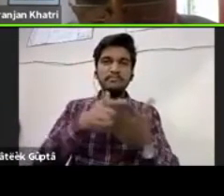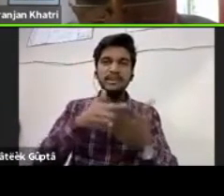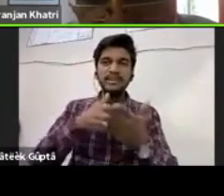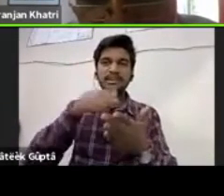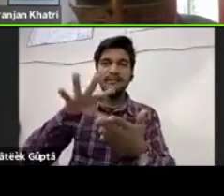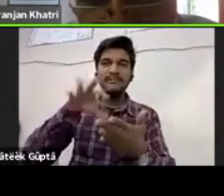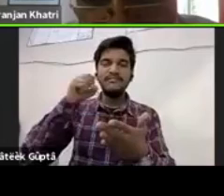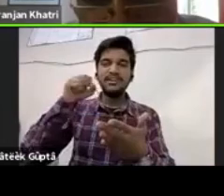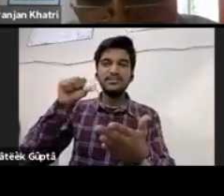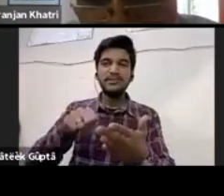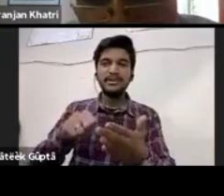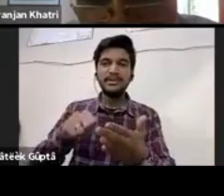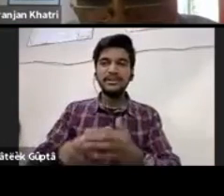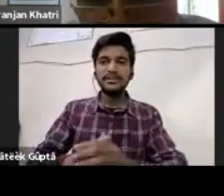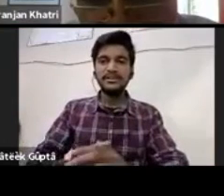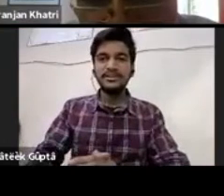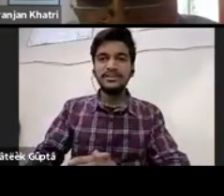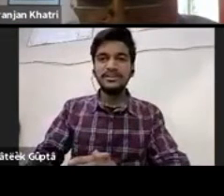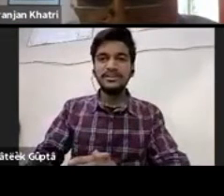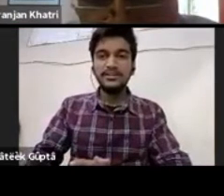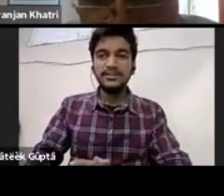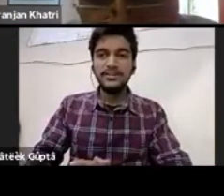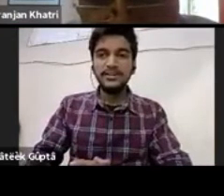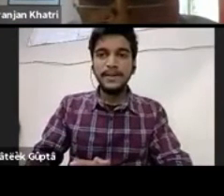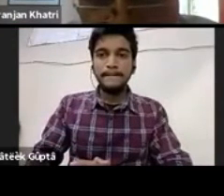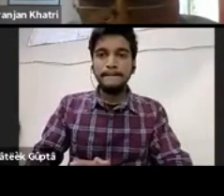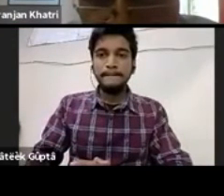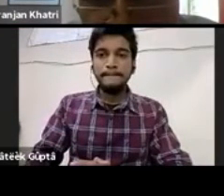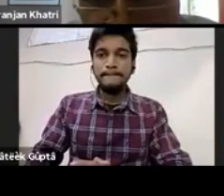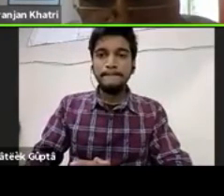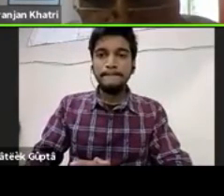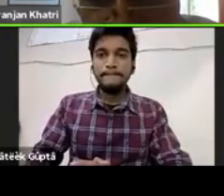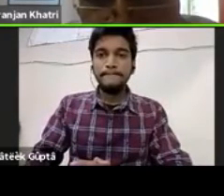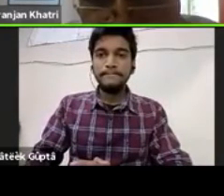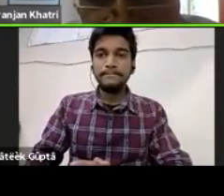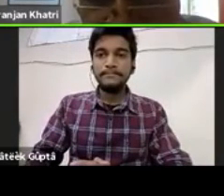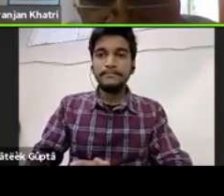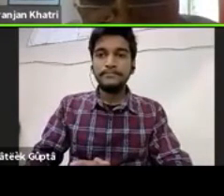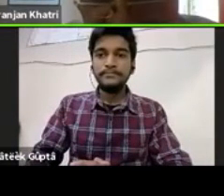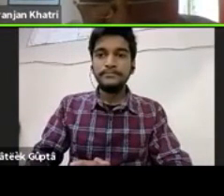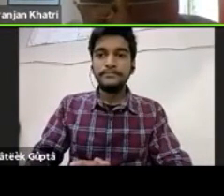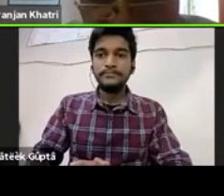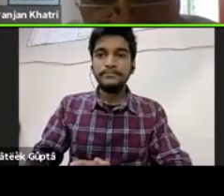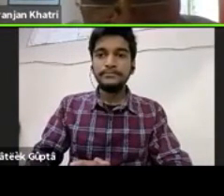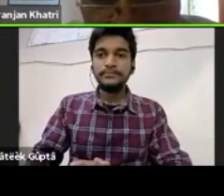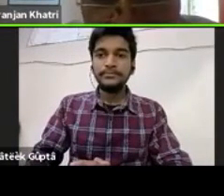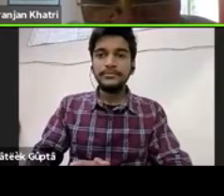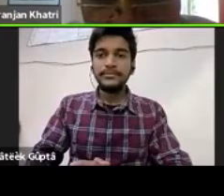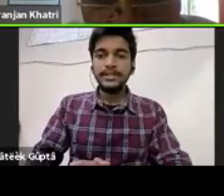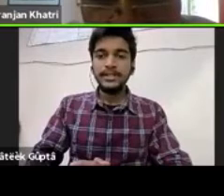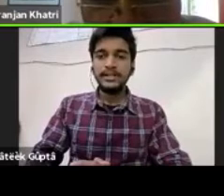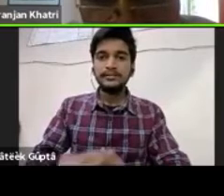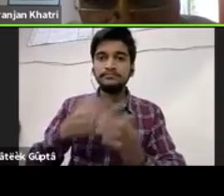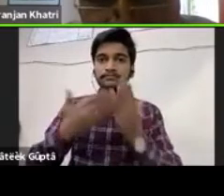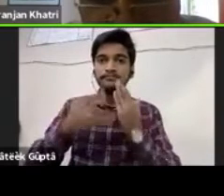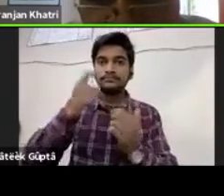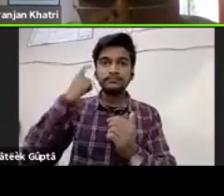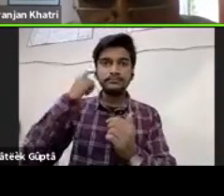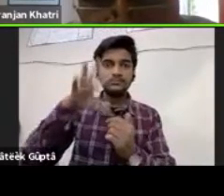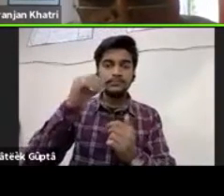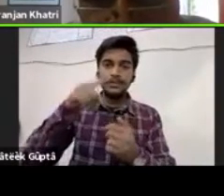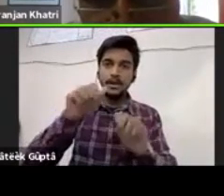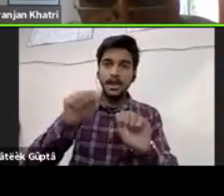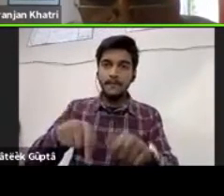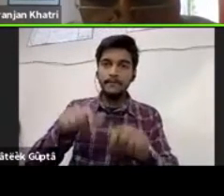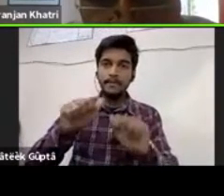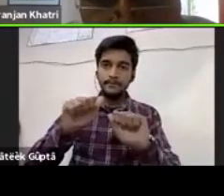है? हाँ, क्योंकि अगर आप थोड़ा मूवमेंट थोड़ा कम कीजिए तो फिर आवाज ठीक आएगी. इज इट एनी बेटर? यस, मच बेटर